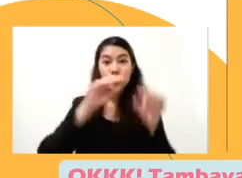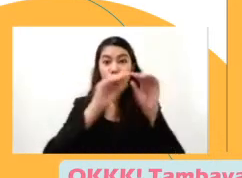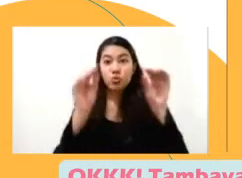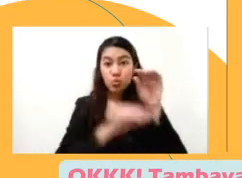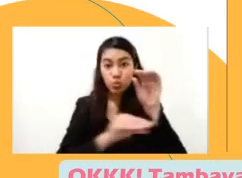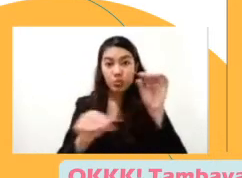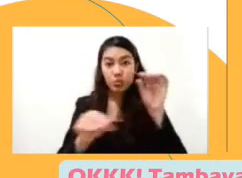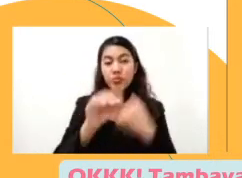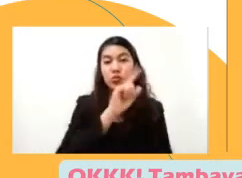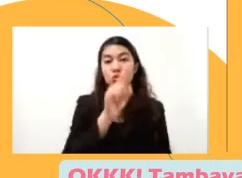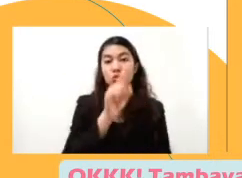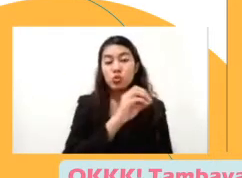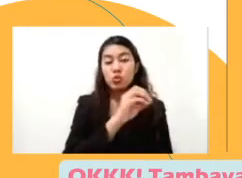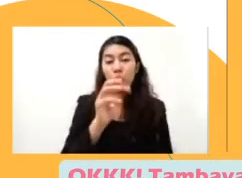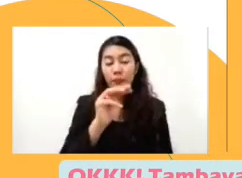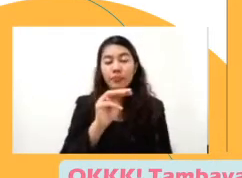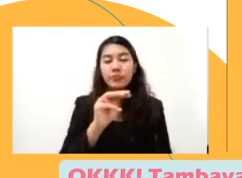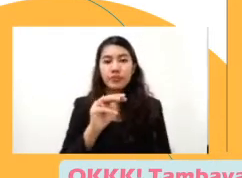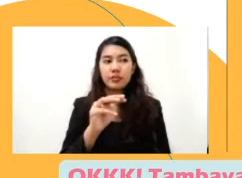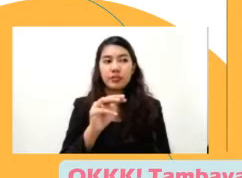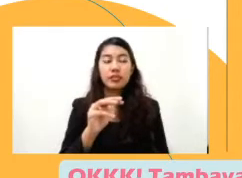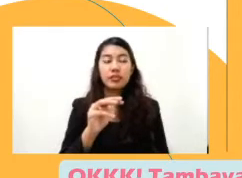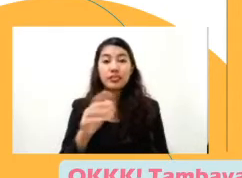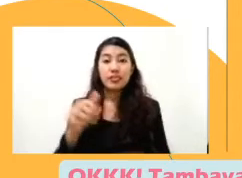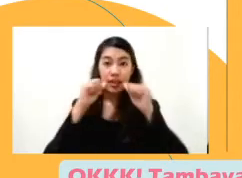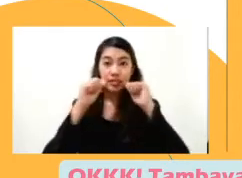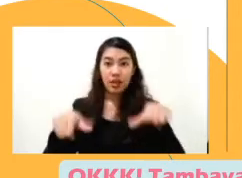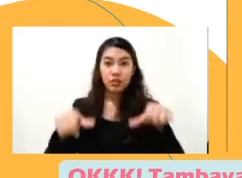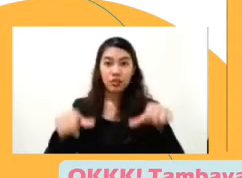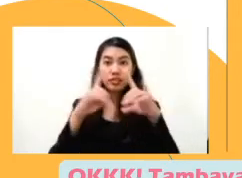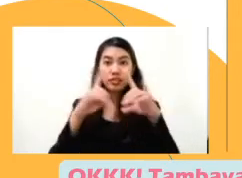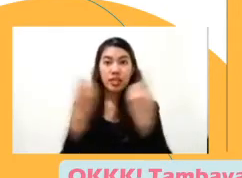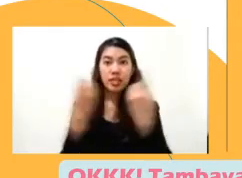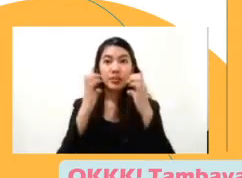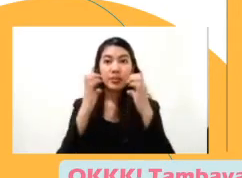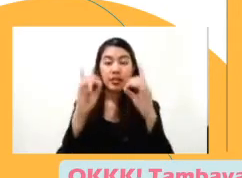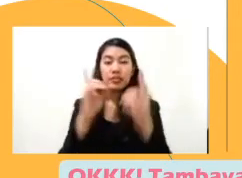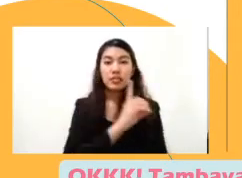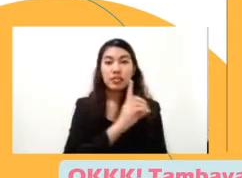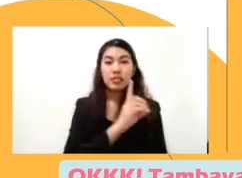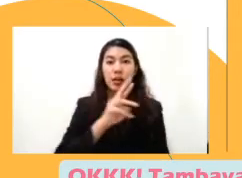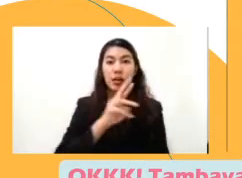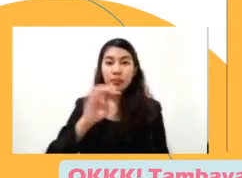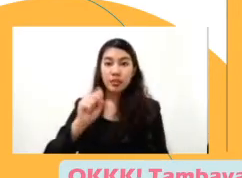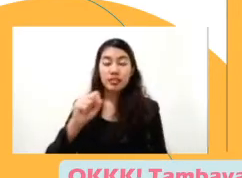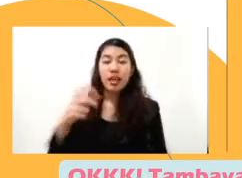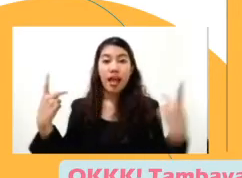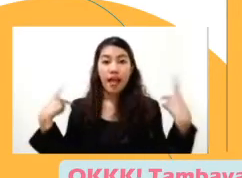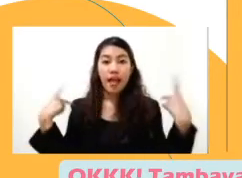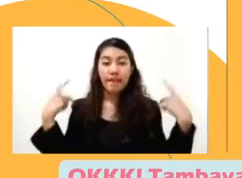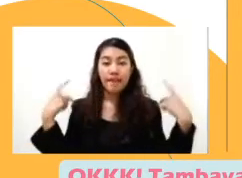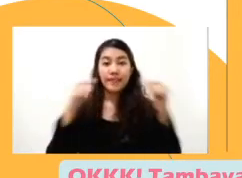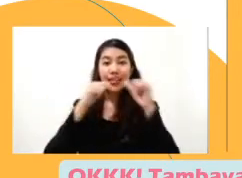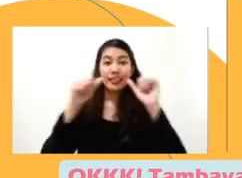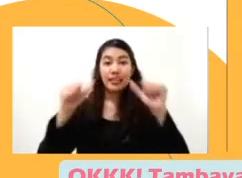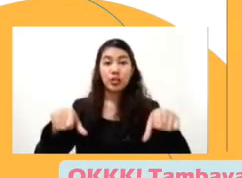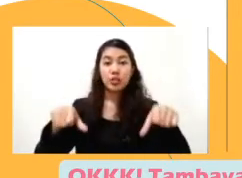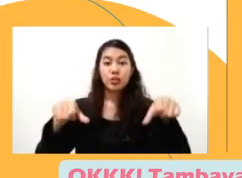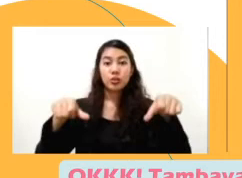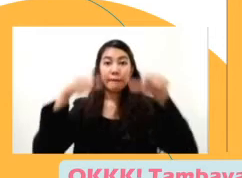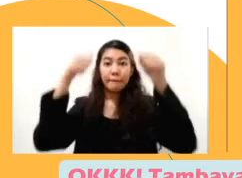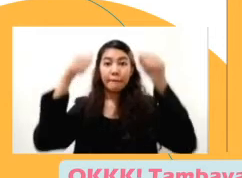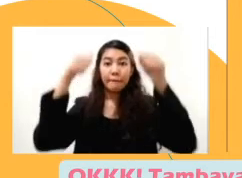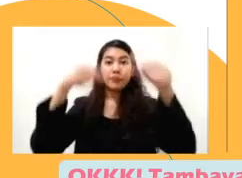room. Ina-announce po ng DepEd DRRMS na magpo-post po sila ng announcement sa may